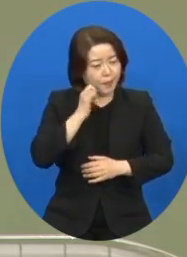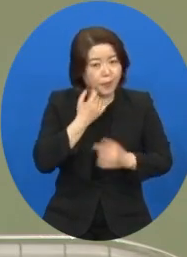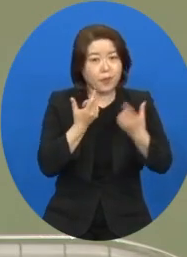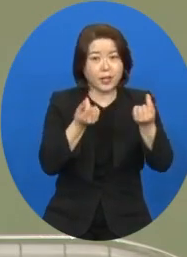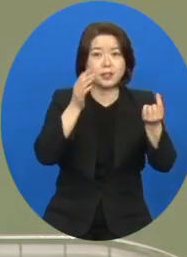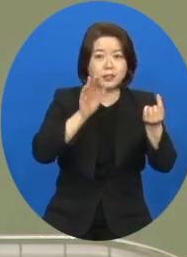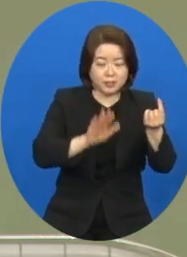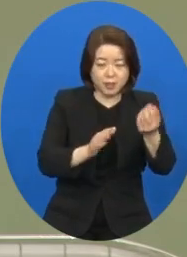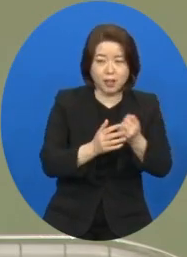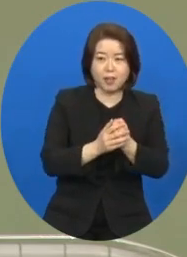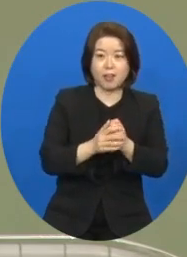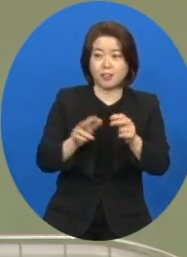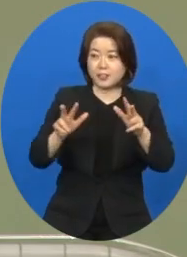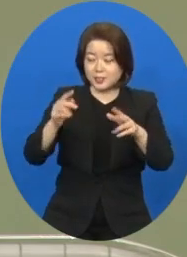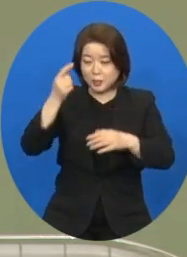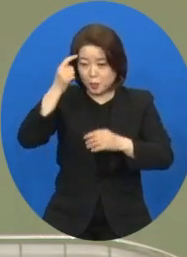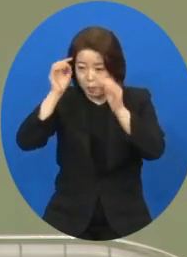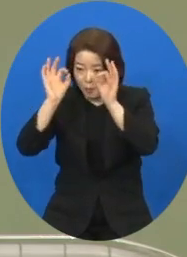열매가 맺어졌어요.